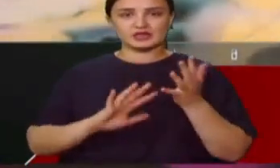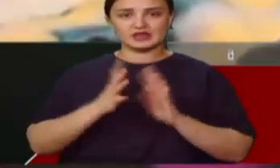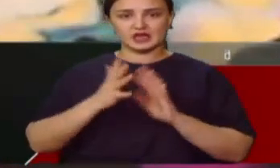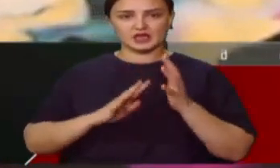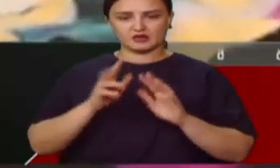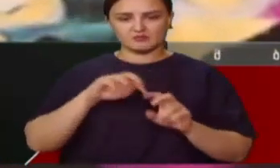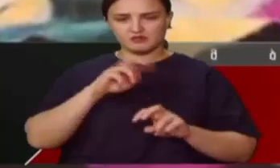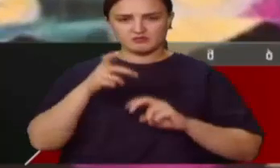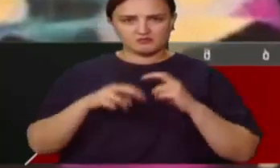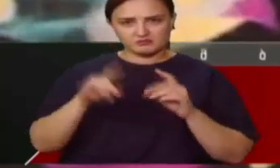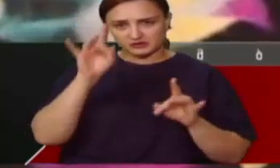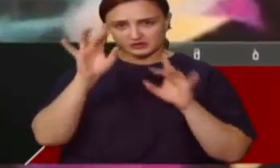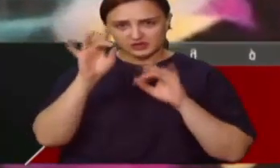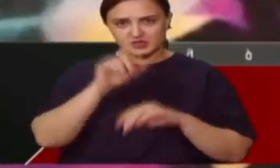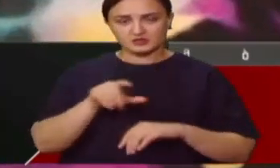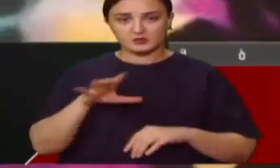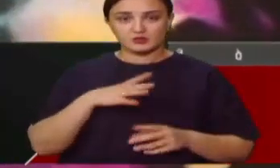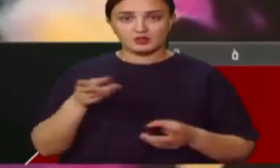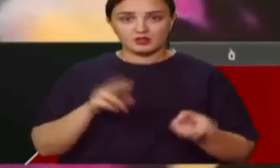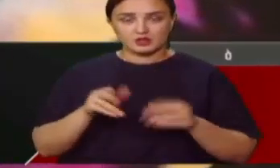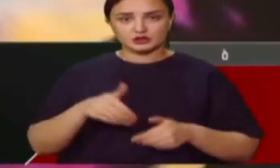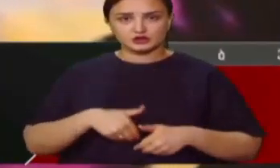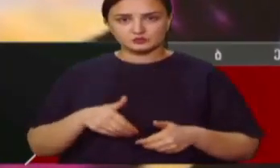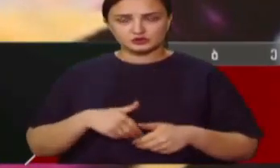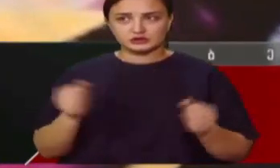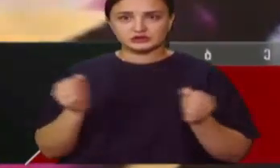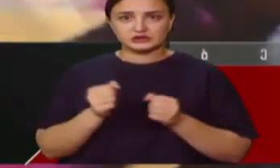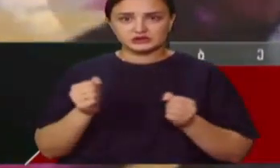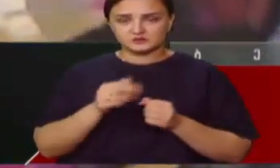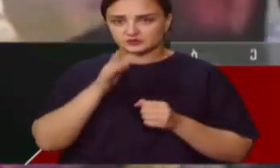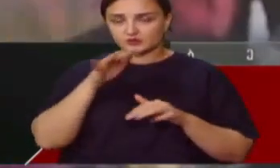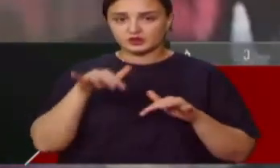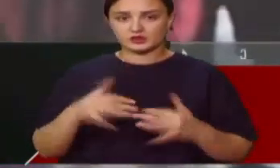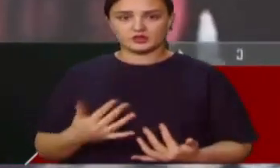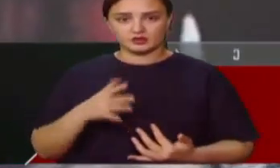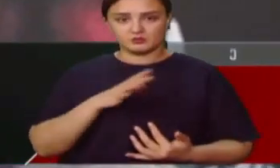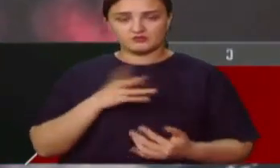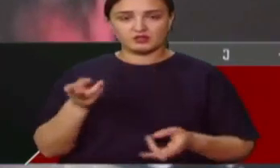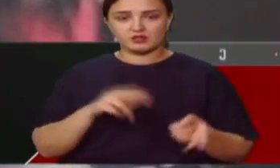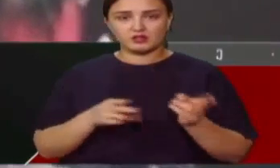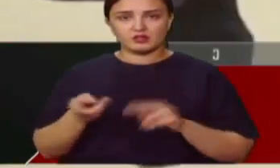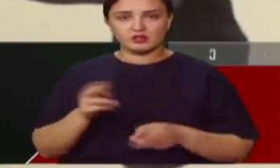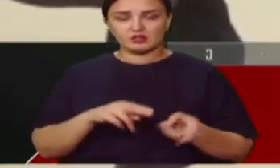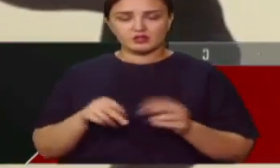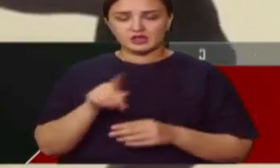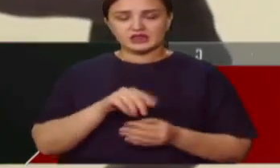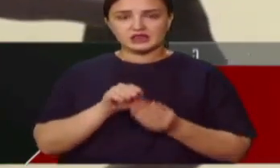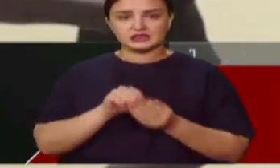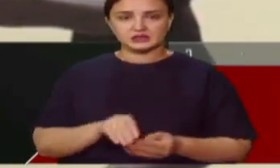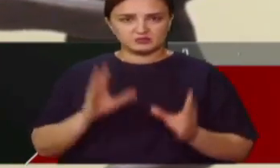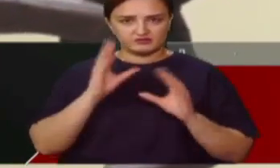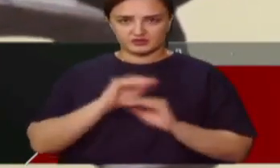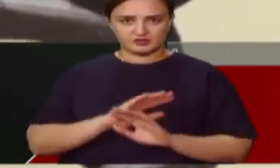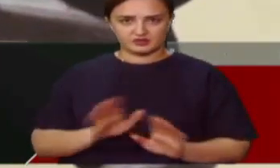დატოვა. ეს იყო გზა, სადაც ადამიანები იხოცებოდნენ შიმშილის, სიცივისა და დაღლილობისაგან. იხოცებოდნენ ისე, რომ მათ დასაფლავებასაც კი